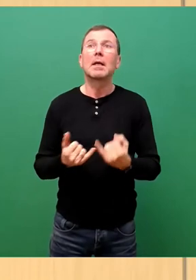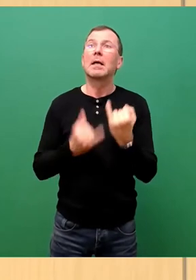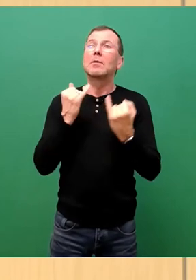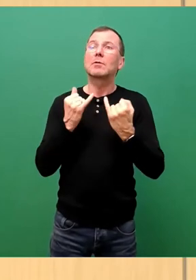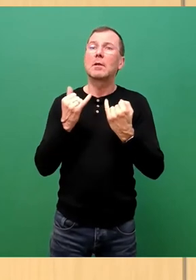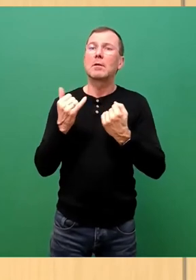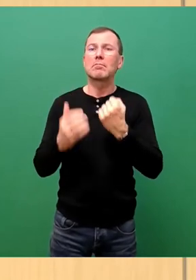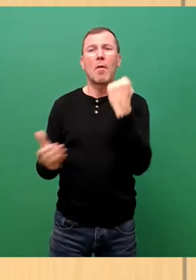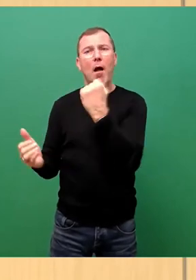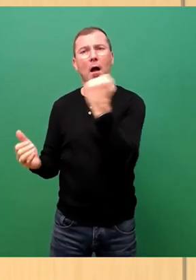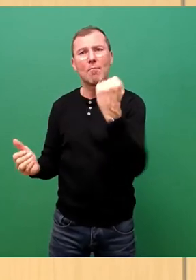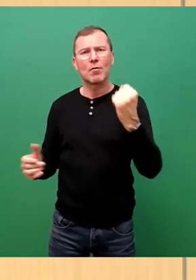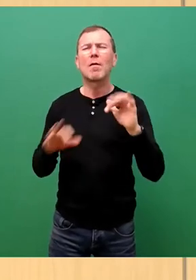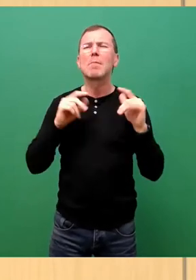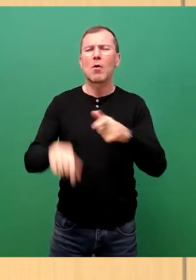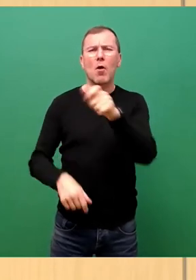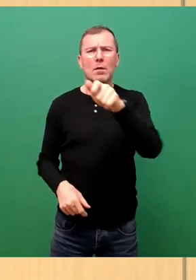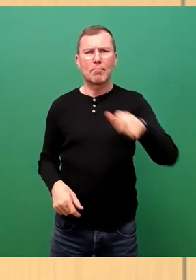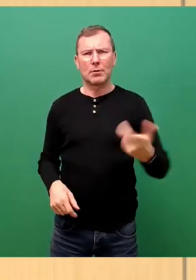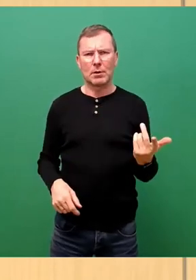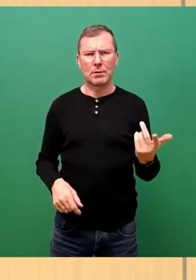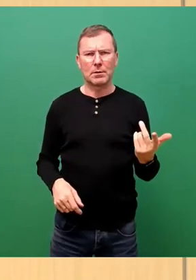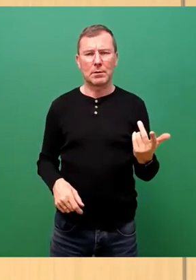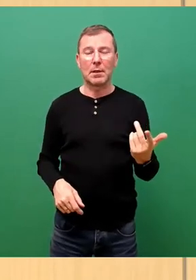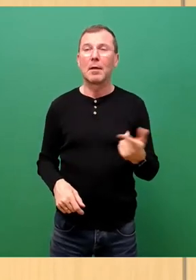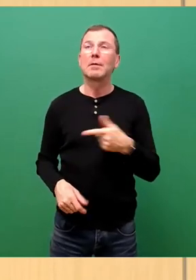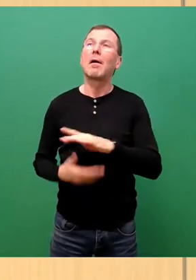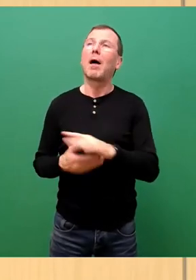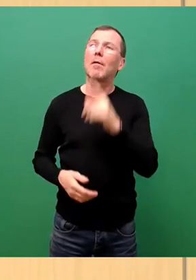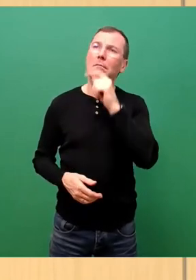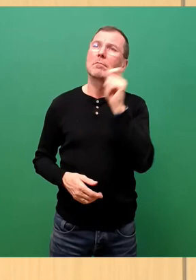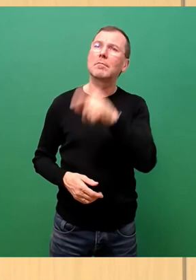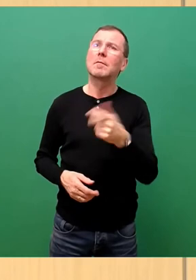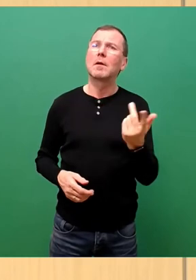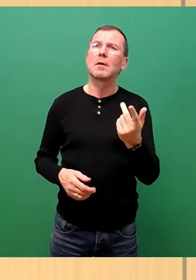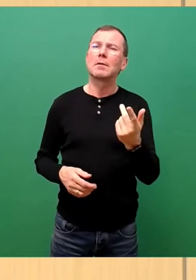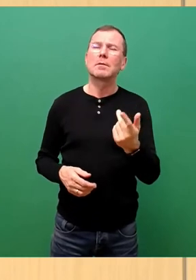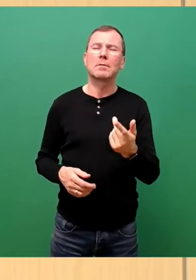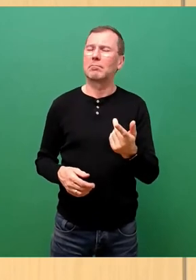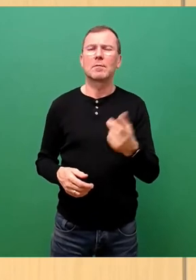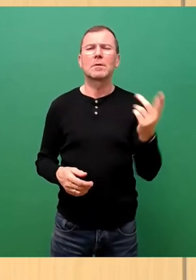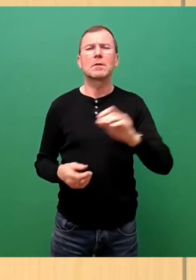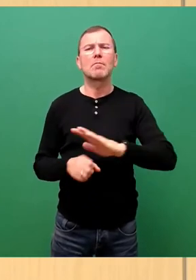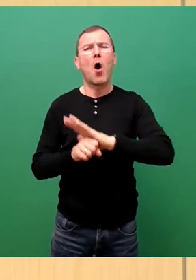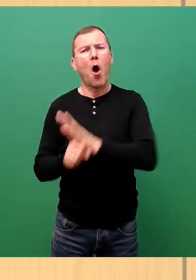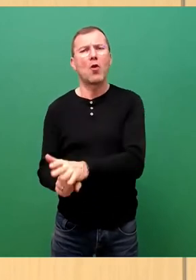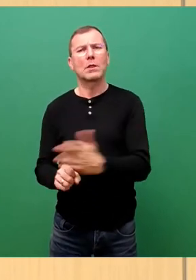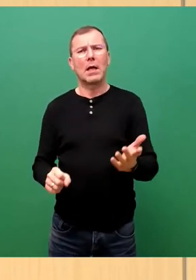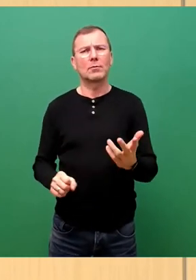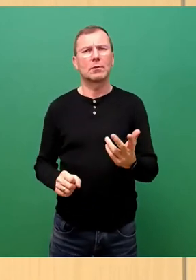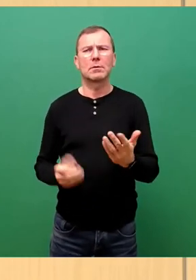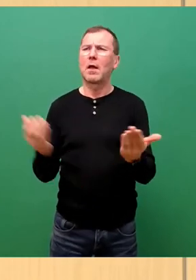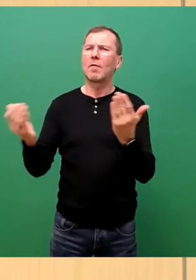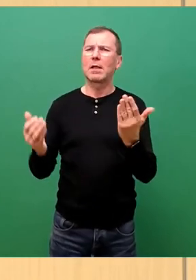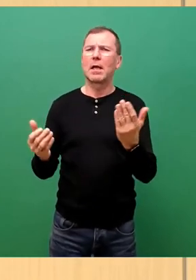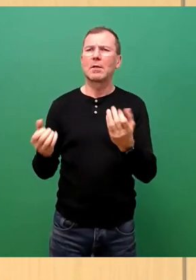von Menschen ist kein Fliegenschiss der deutschen Geschichte und jeder Vergleich mit dem Holocaust verbietet sich schon aus Respekt vor den